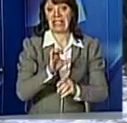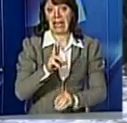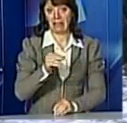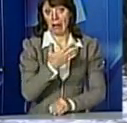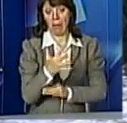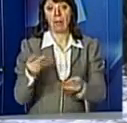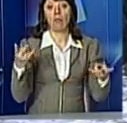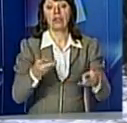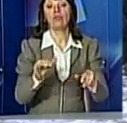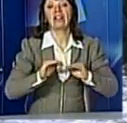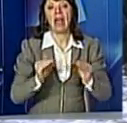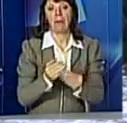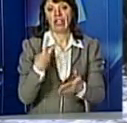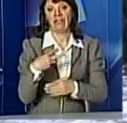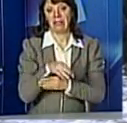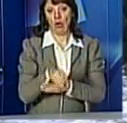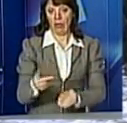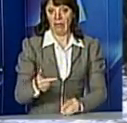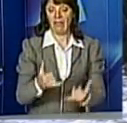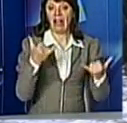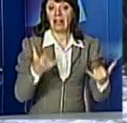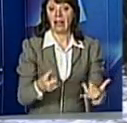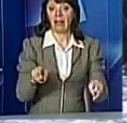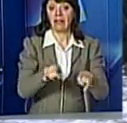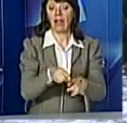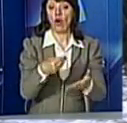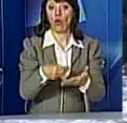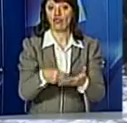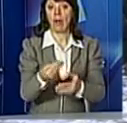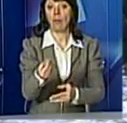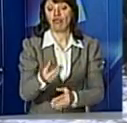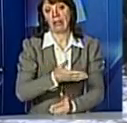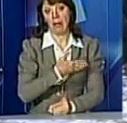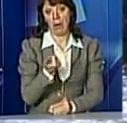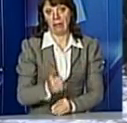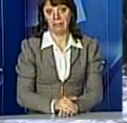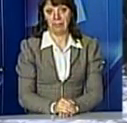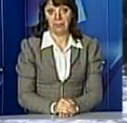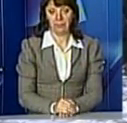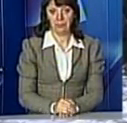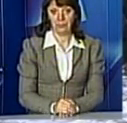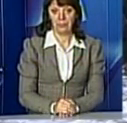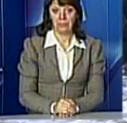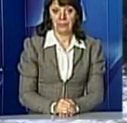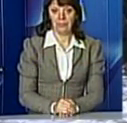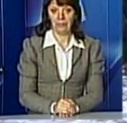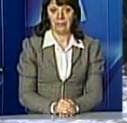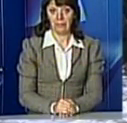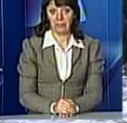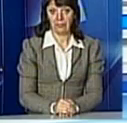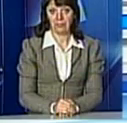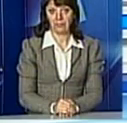потрібно щонайменше 20 млн грн однак нині таких грошей у бюджеті нема Ольга матейчик та Анатолій лопаченко